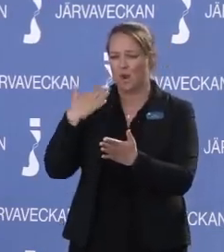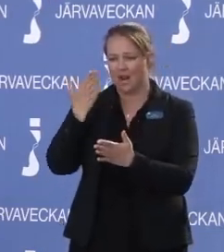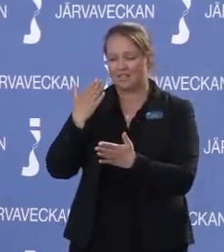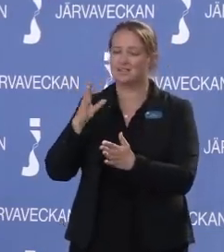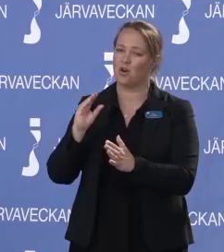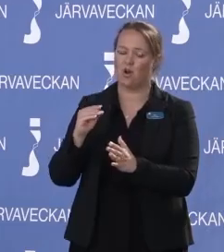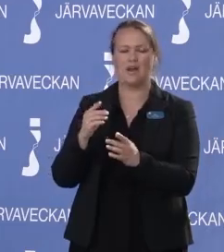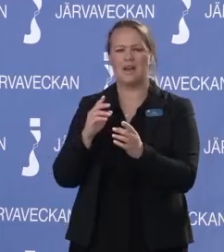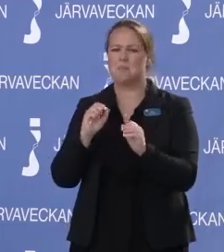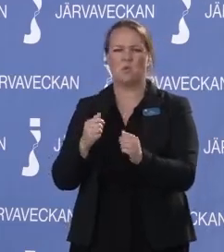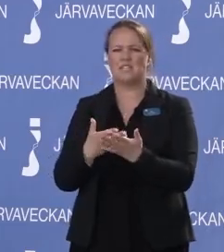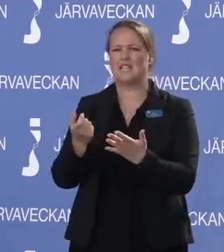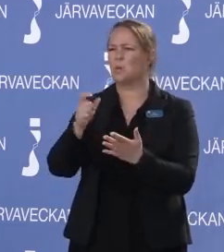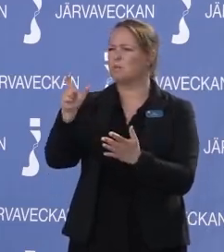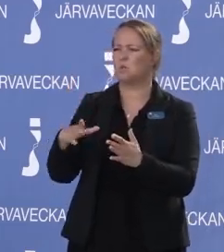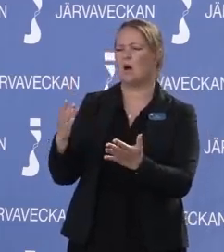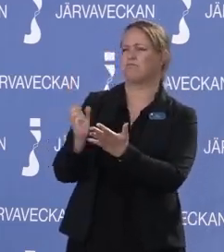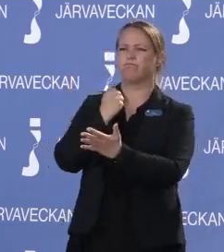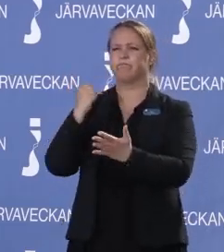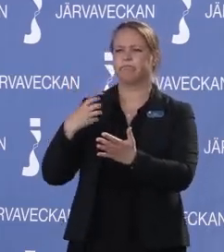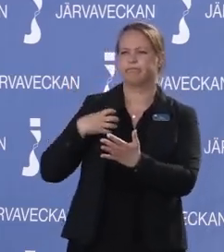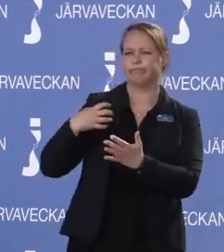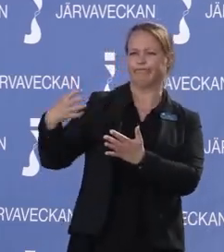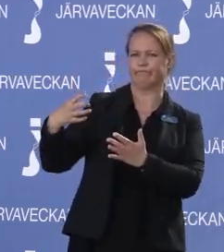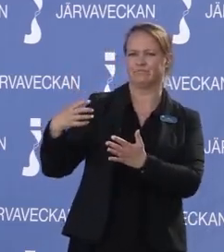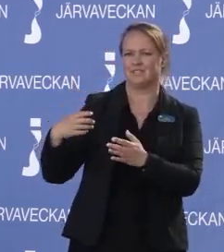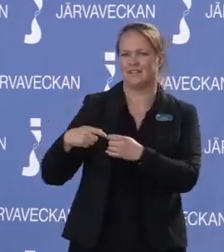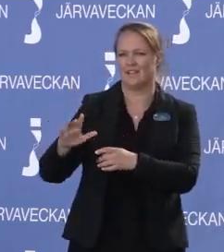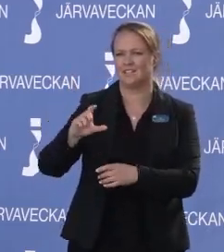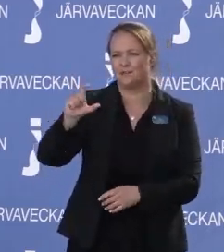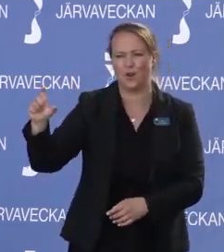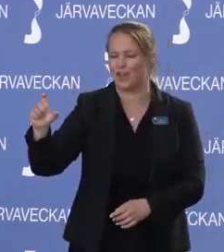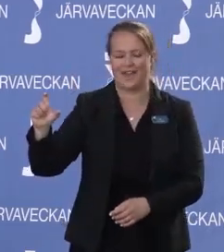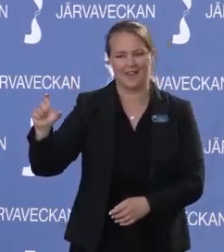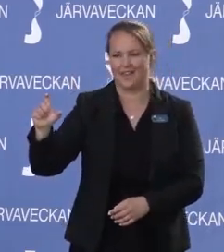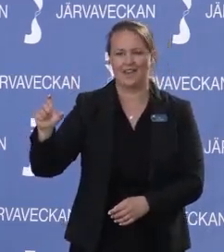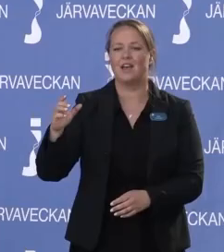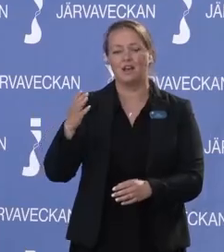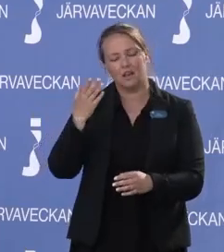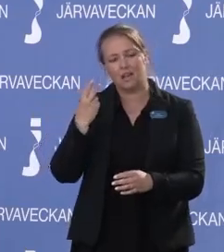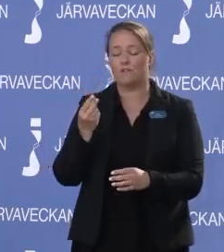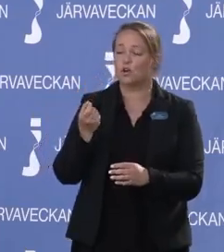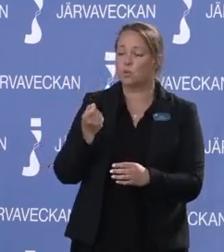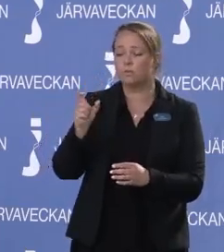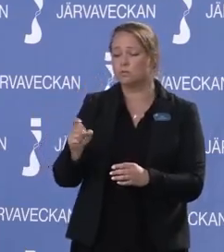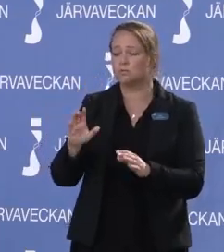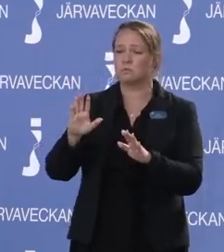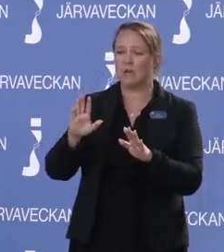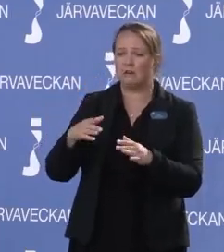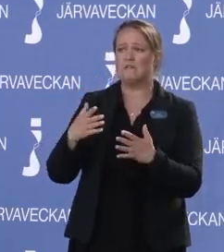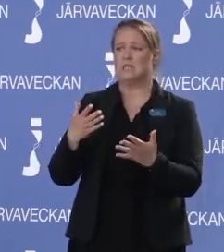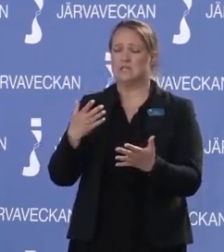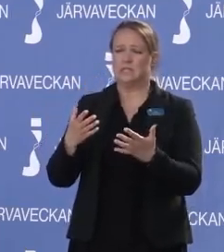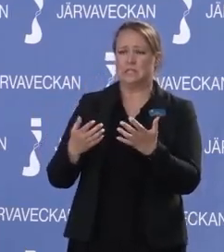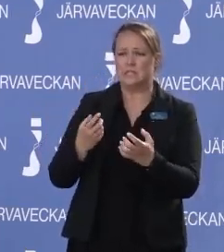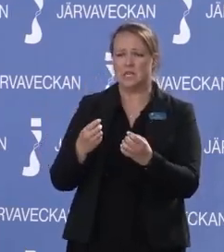någon som har lyckats och blivit superrik på sitt företag. Utan det kan vara någon som har haft ett problem, en utmaning och sen hur